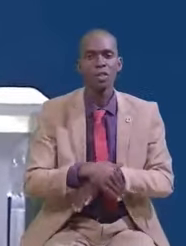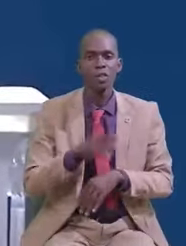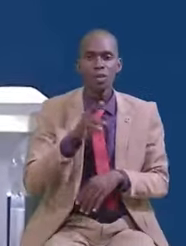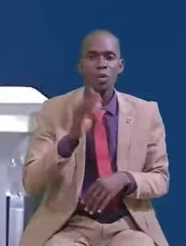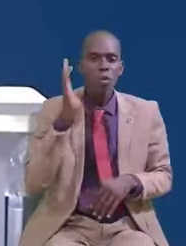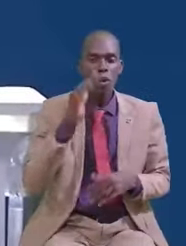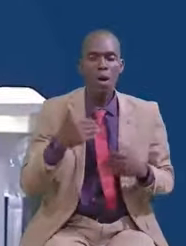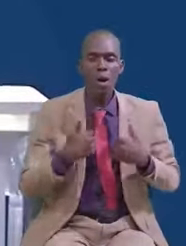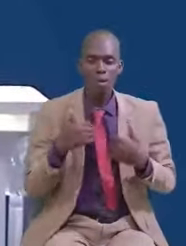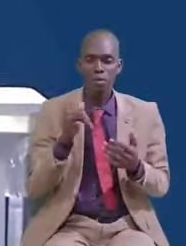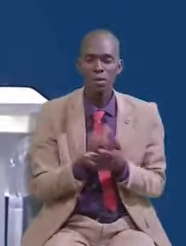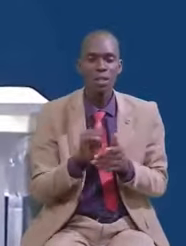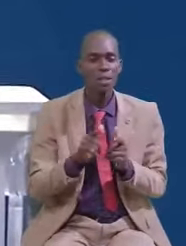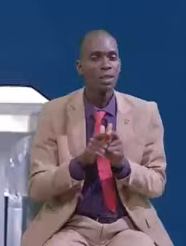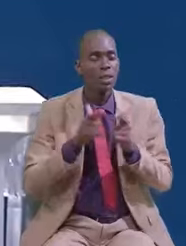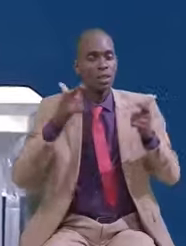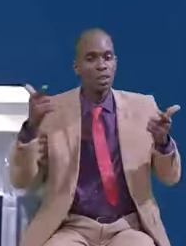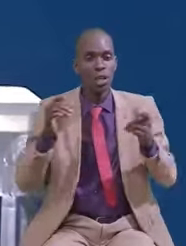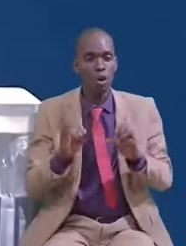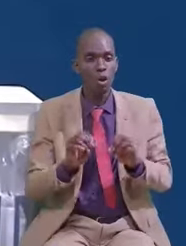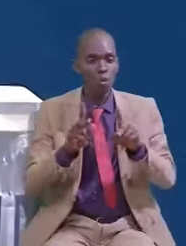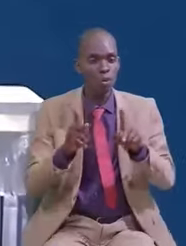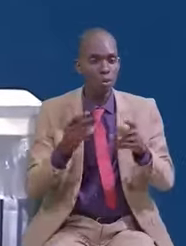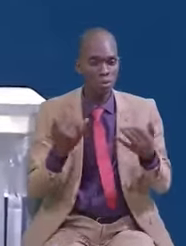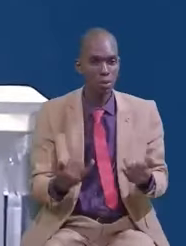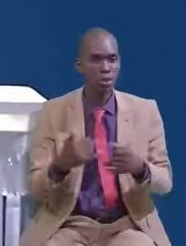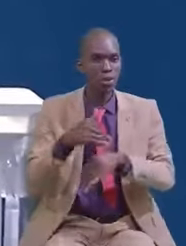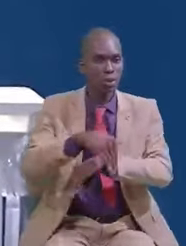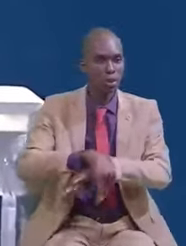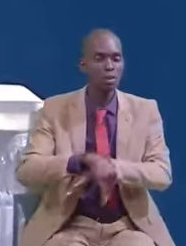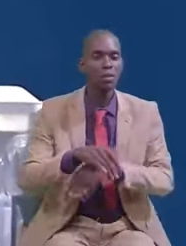Vous aurez ce privilège distingué maintenant.